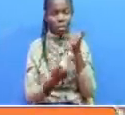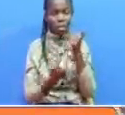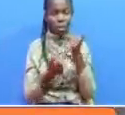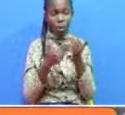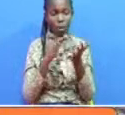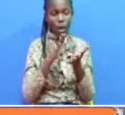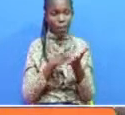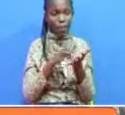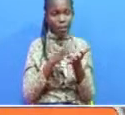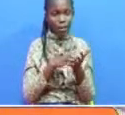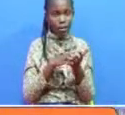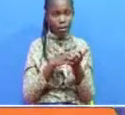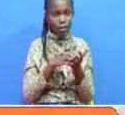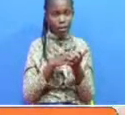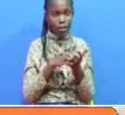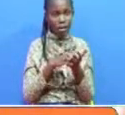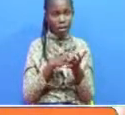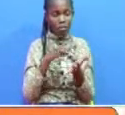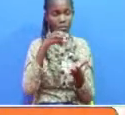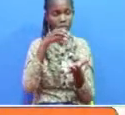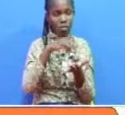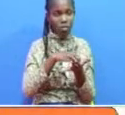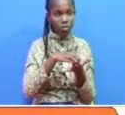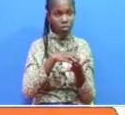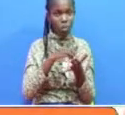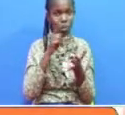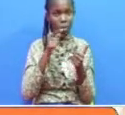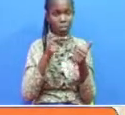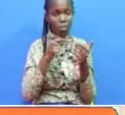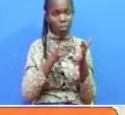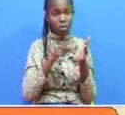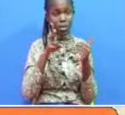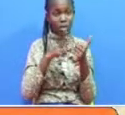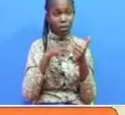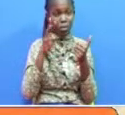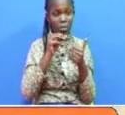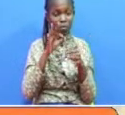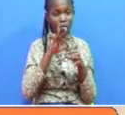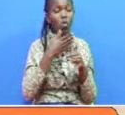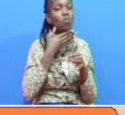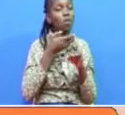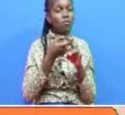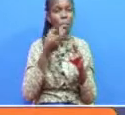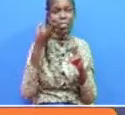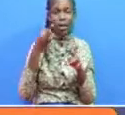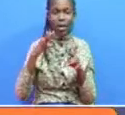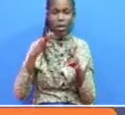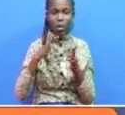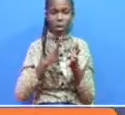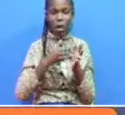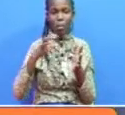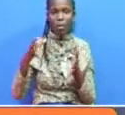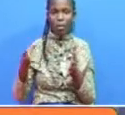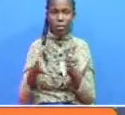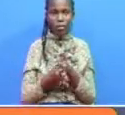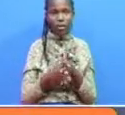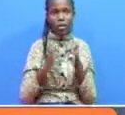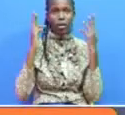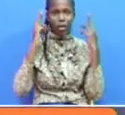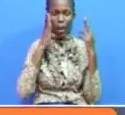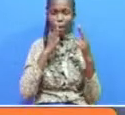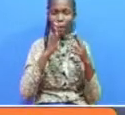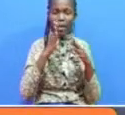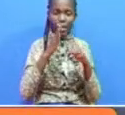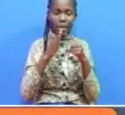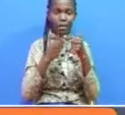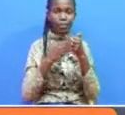ukamba. Medhania kula milioni umakatono mwanza kuma kaundi ni itatu siya ukamba. Tuwe tayari tarehe